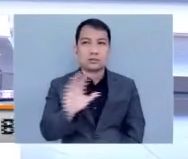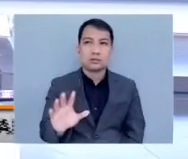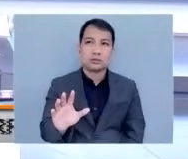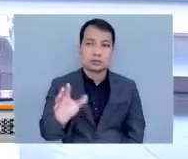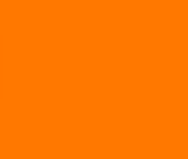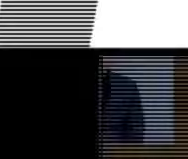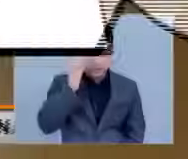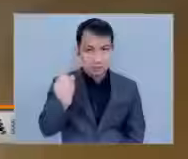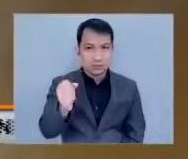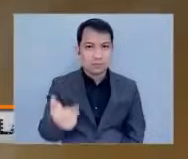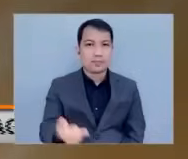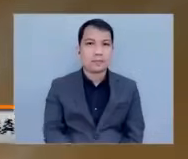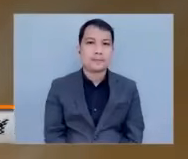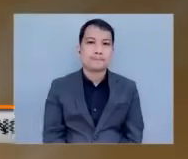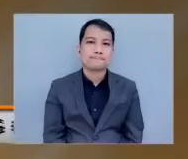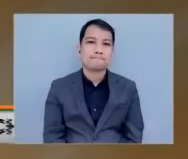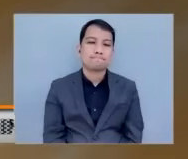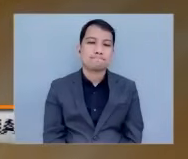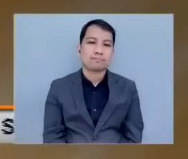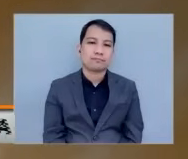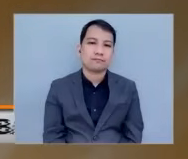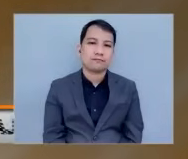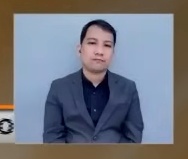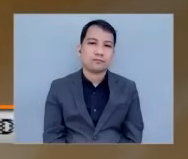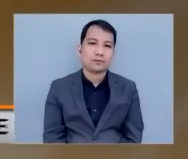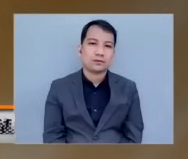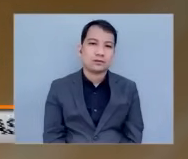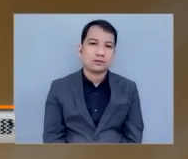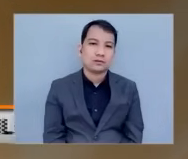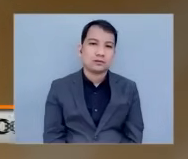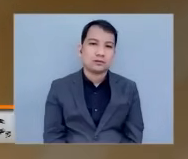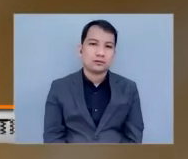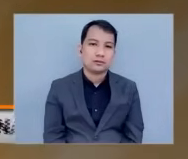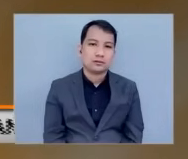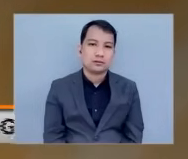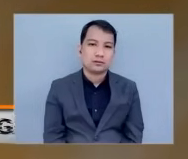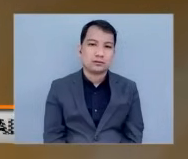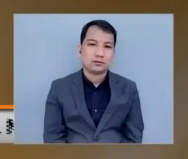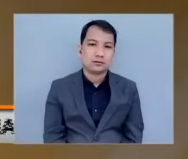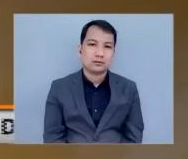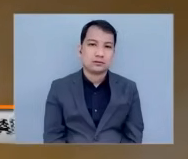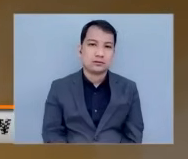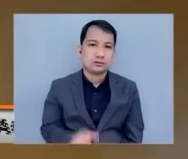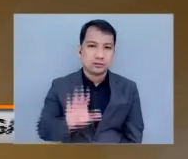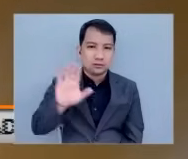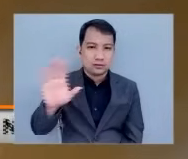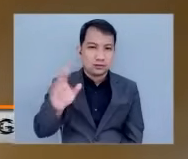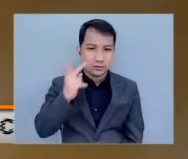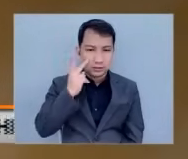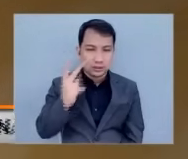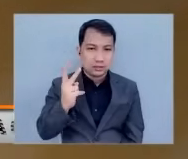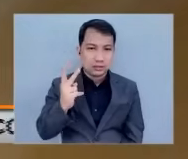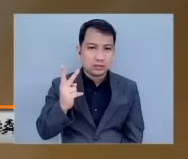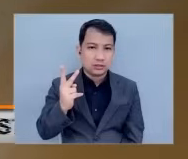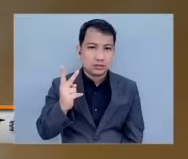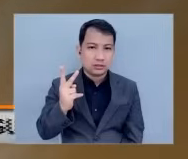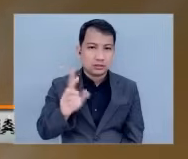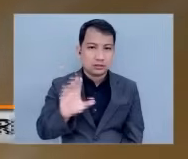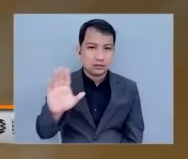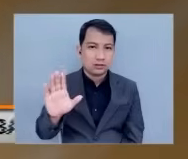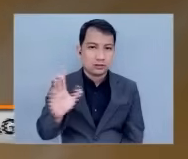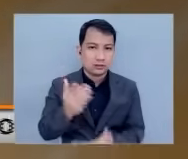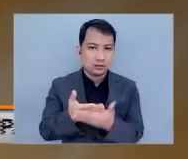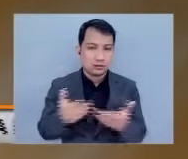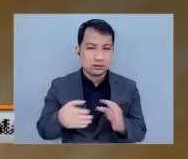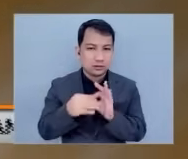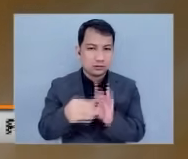Leon. Dito kami nagawa, sir. Wala naman kami dyan sa property nyo. Wala naman kami sa property nyo. Sa pool